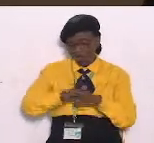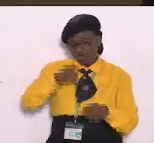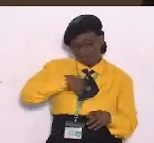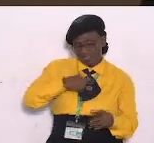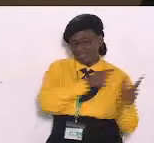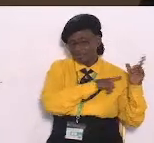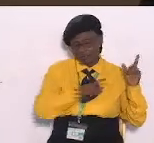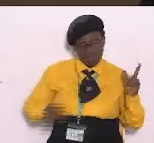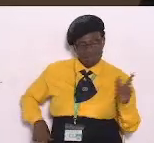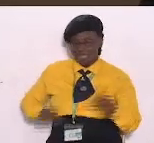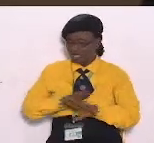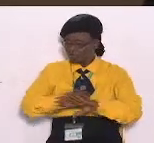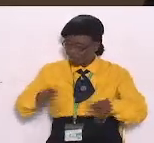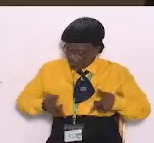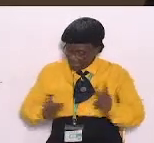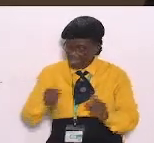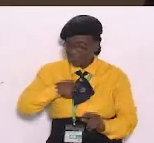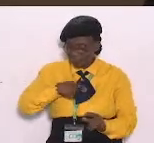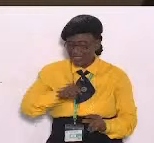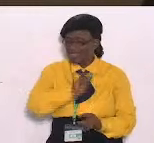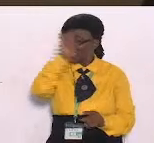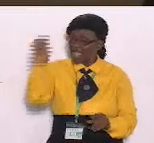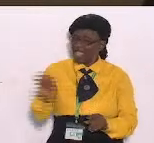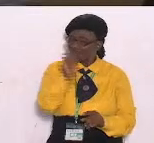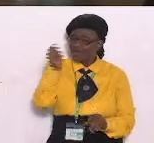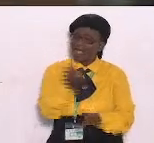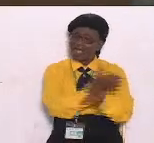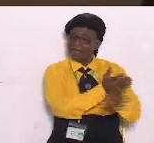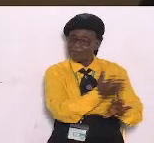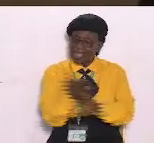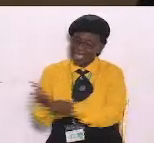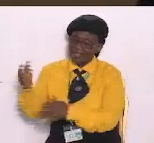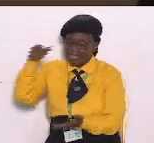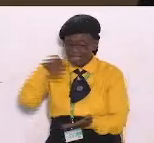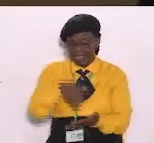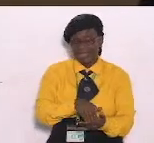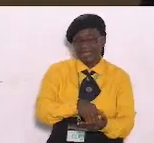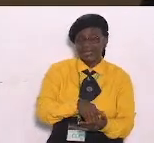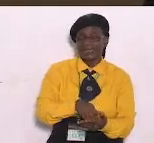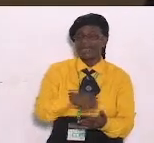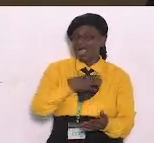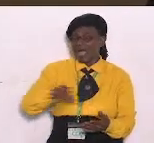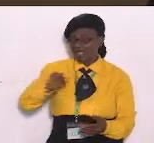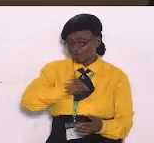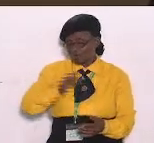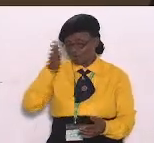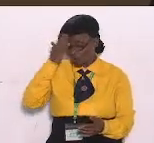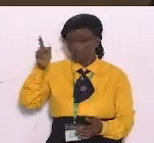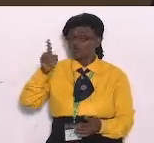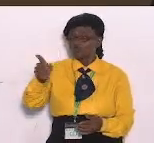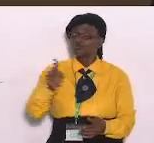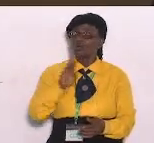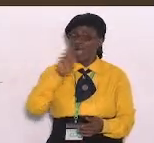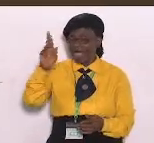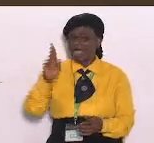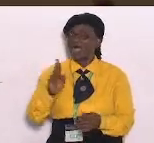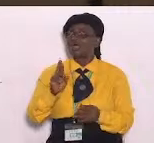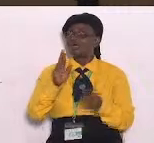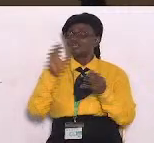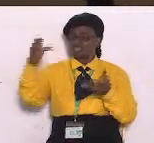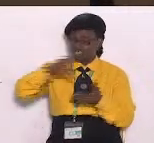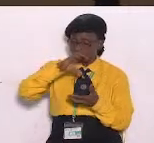pitié de moi aussi que je ne commande que je sais que tu es re